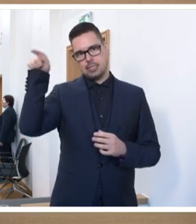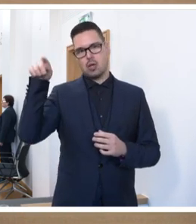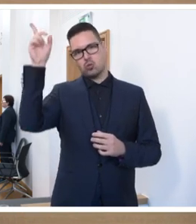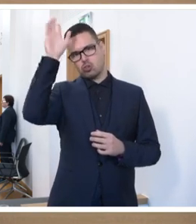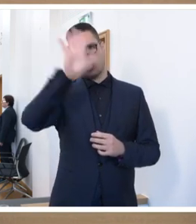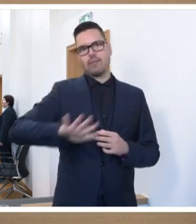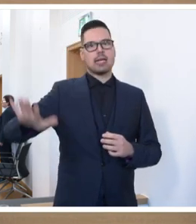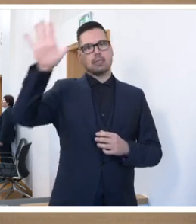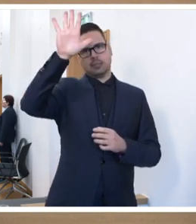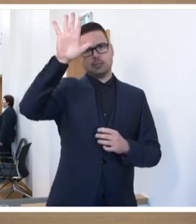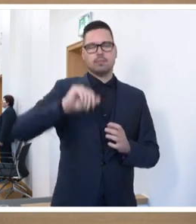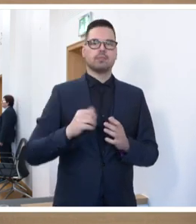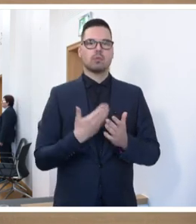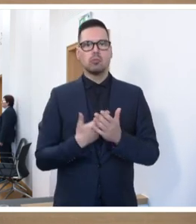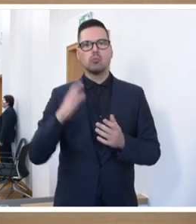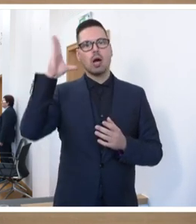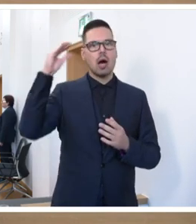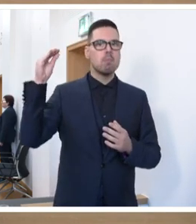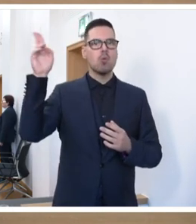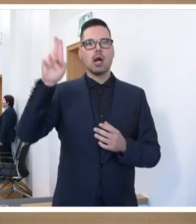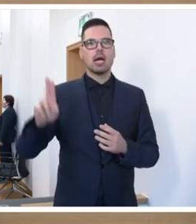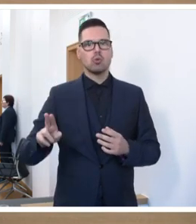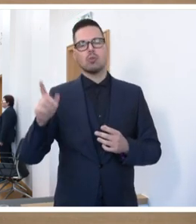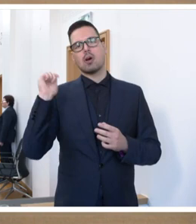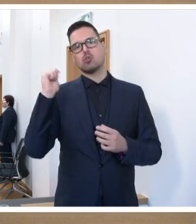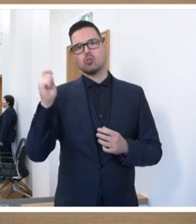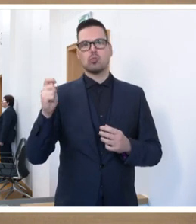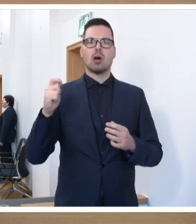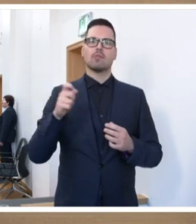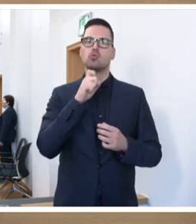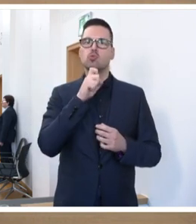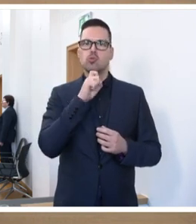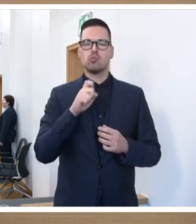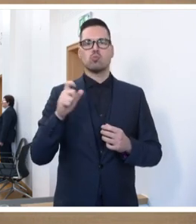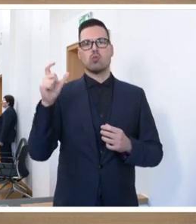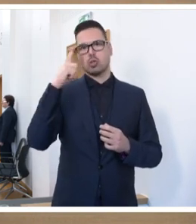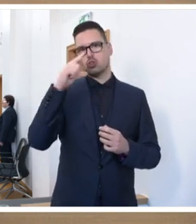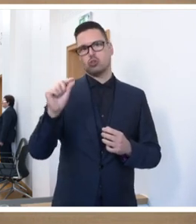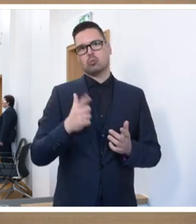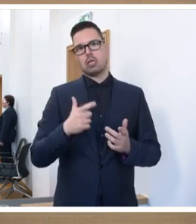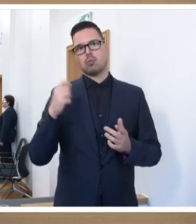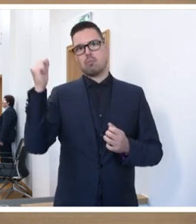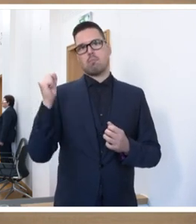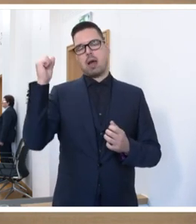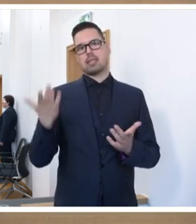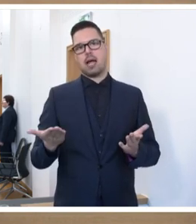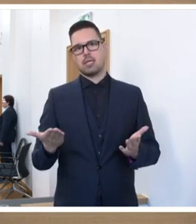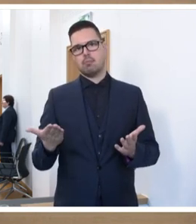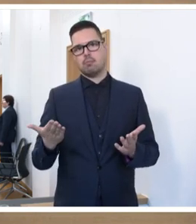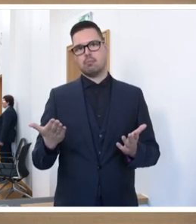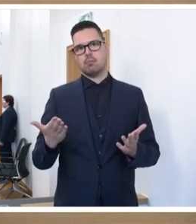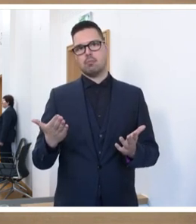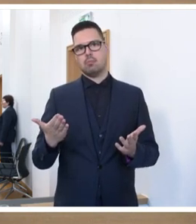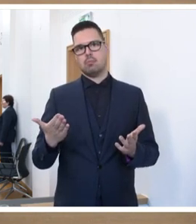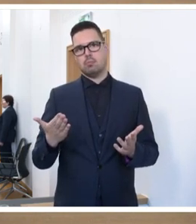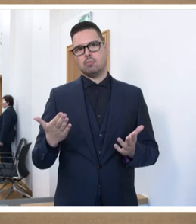deutschlandweit Ausschreitungen, zum Beispiel in Hamburg, in Hannover, in Düsseldorf, in Duisburg, in Stuttgart, Sindelfingen und Mannheim. Das heißt, eine große Palette von